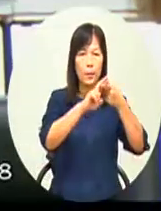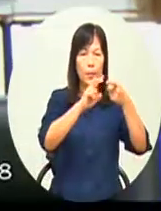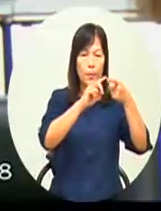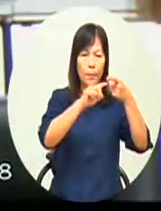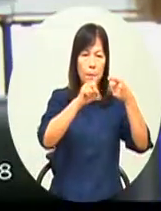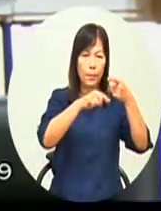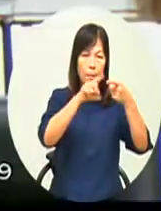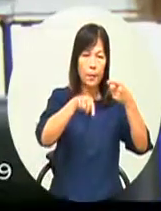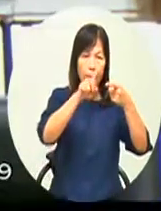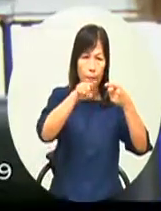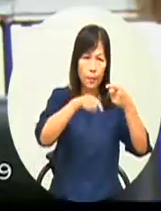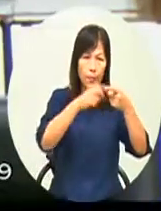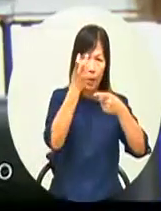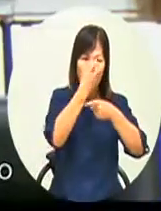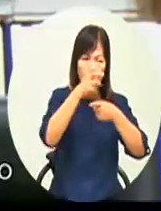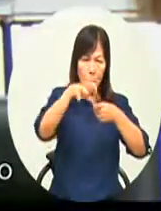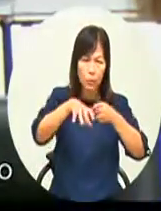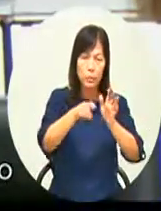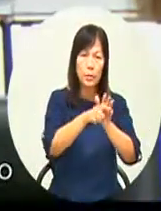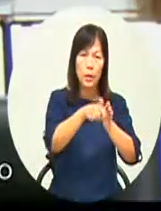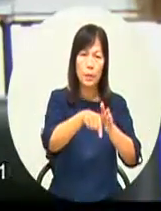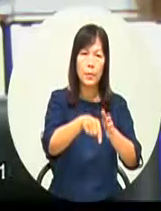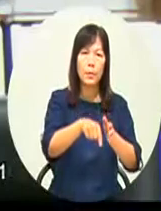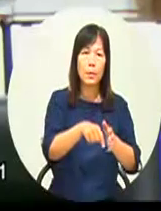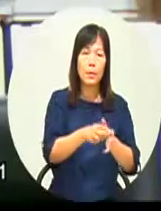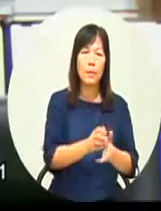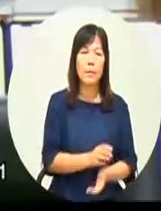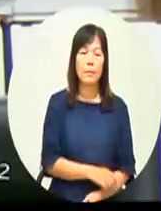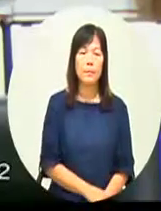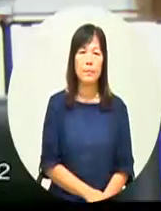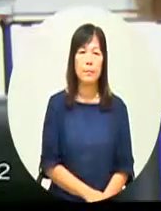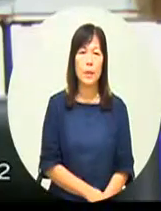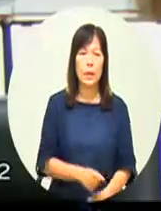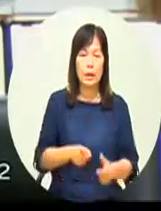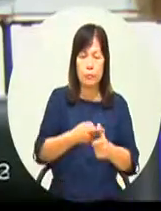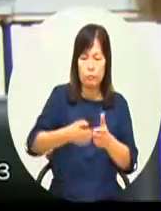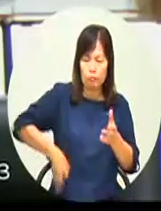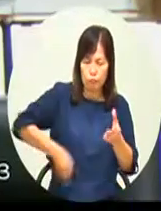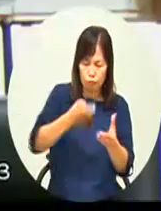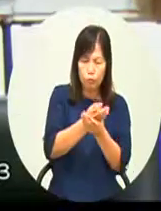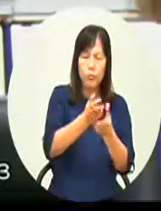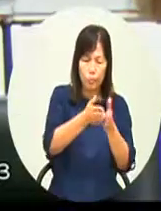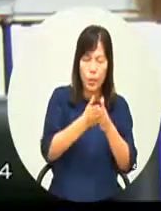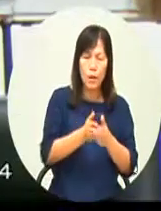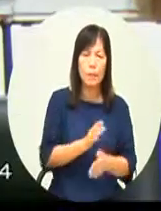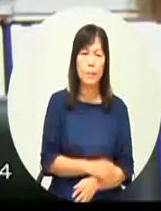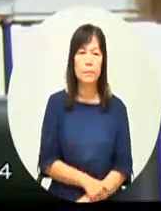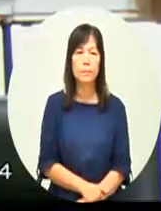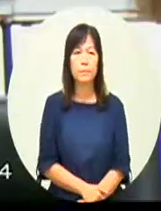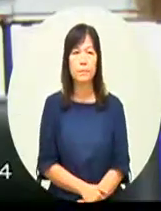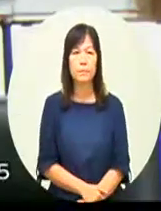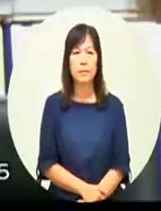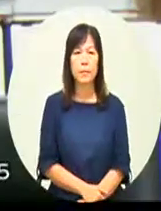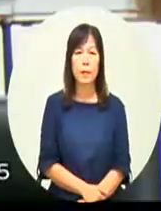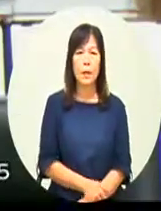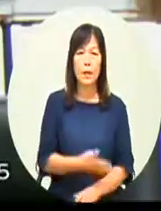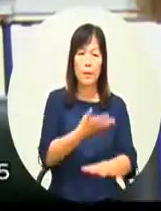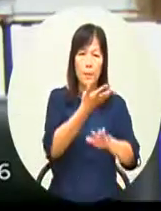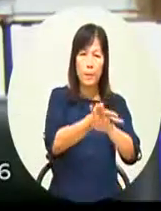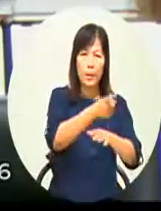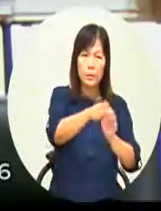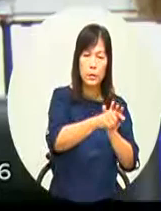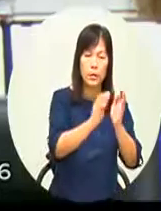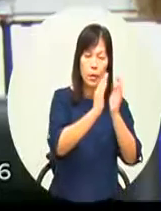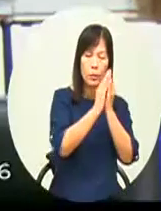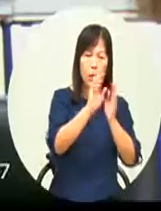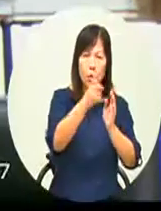请贸管处投资一些经费， 放在我们桃园